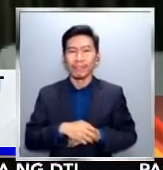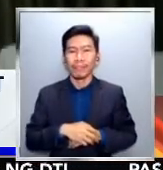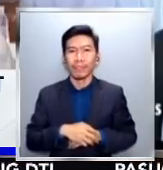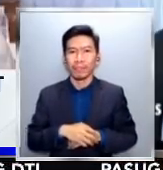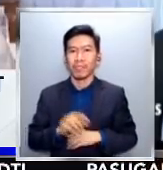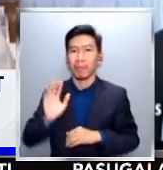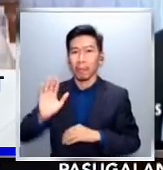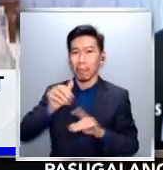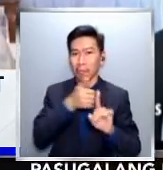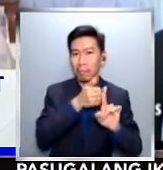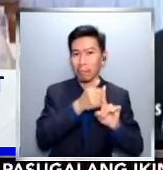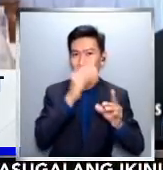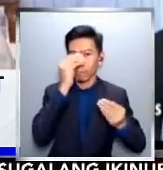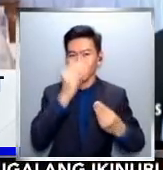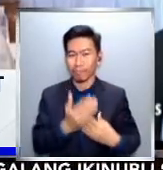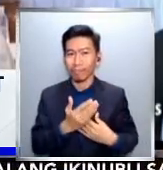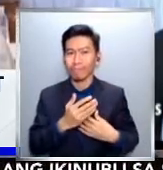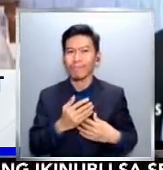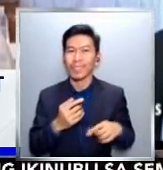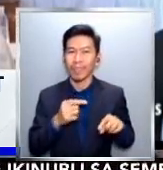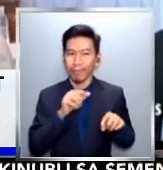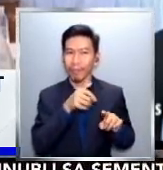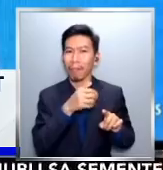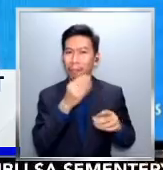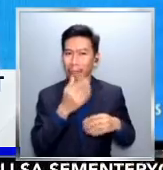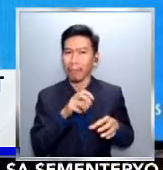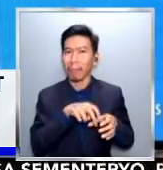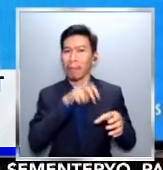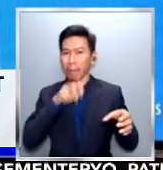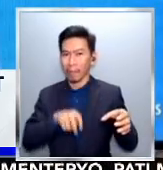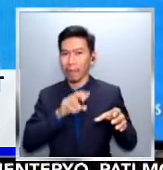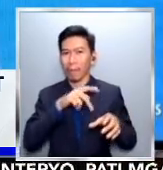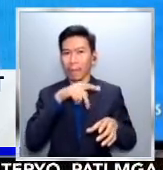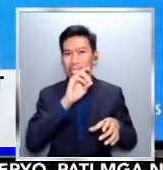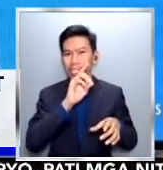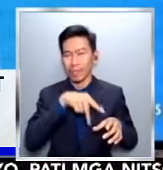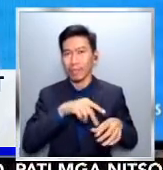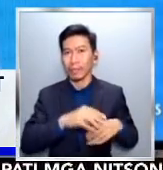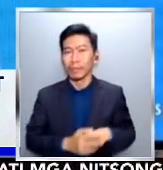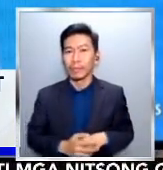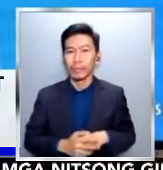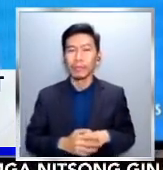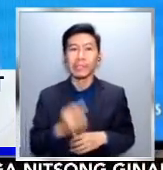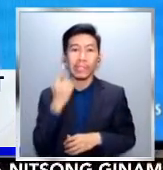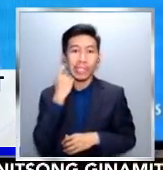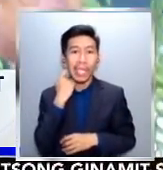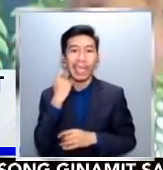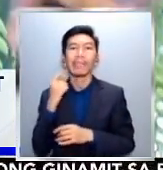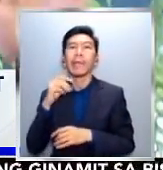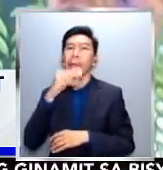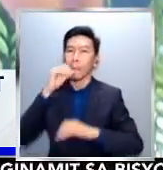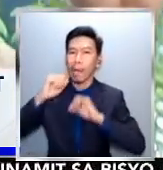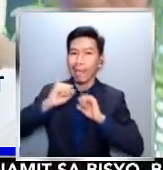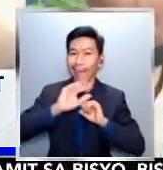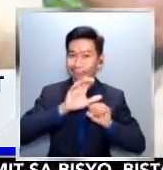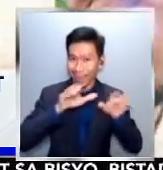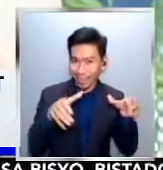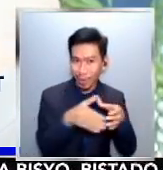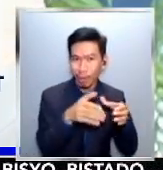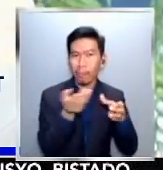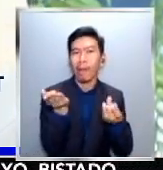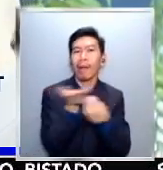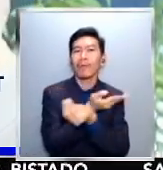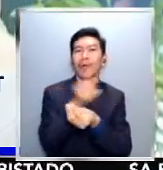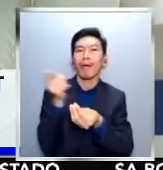leave PDP laban. Kamakailan lamang, pinatasik ng paksyon ni Pacquiao si Pangulong Duterte bilang chairman ng PDP at ipinalit si Senador